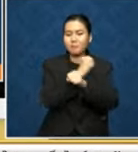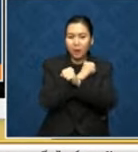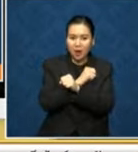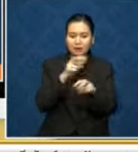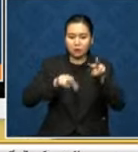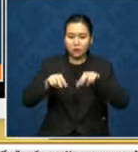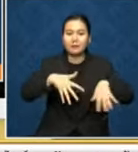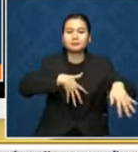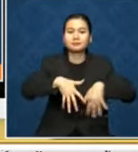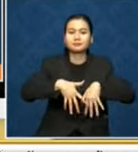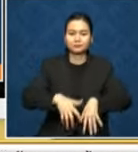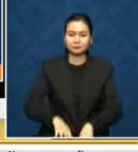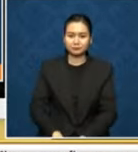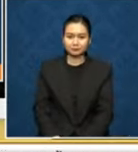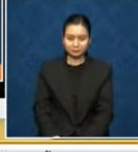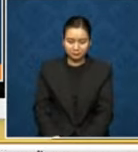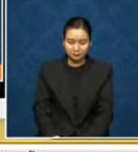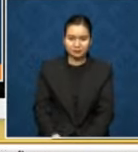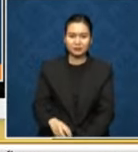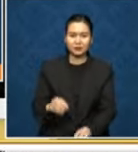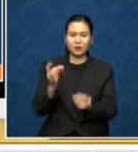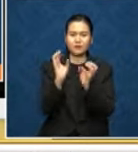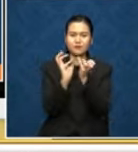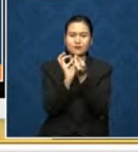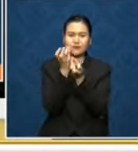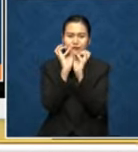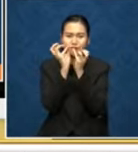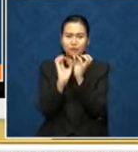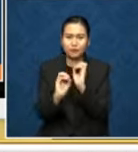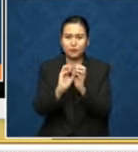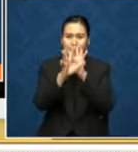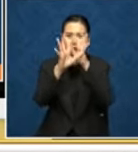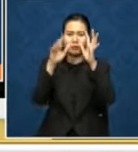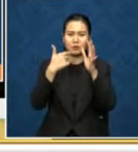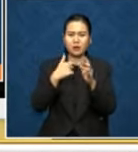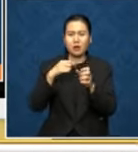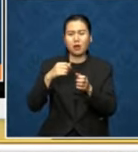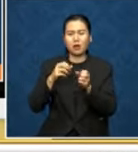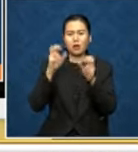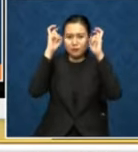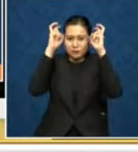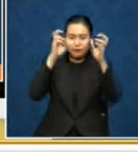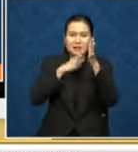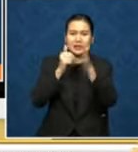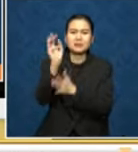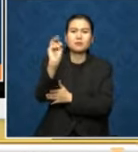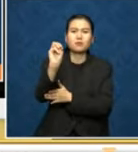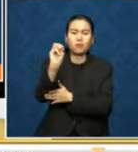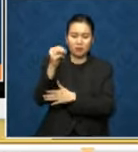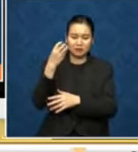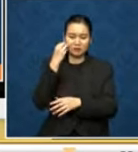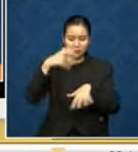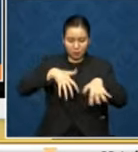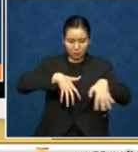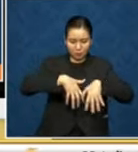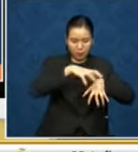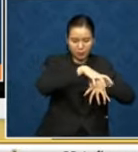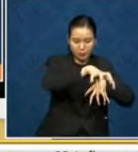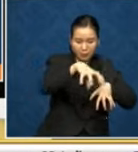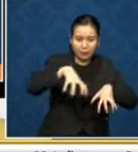รื่องที่4ค่ะฝุ่นจากการก่อสร้างรถไฟฟ้าสายสีม่วงค่ะประชาชนที่อยู่ละแวกนะคะตลอดตนจนเขตบางโ